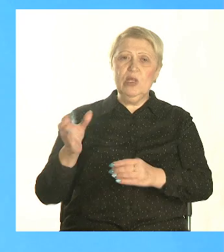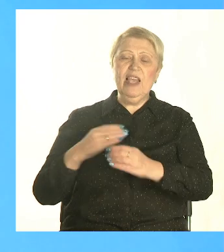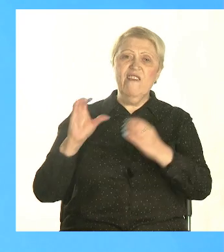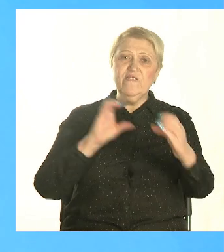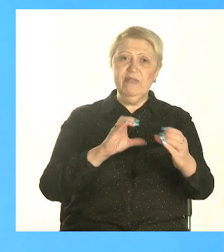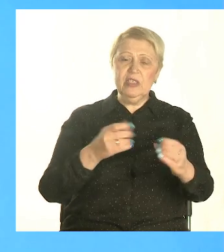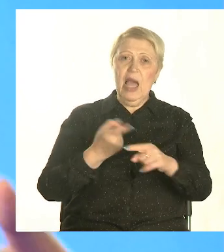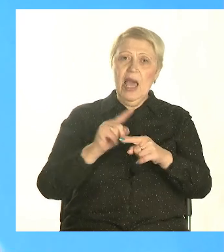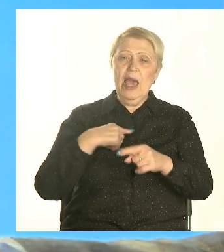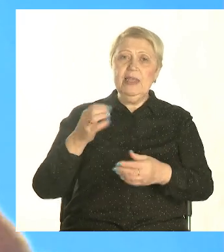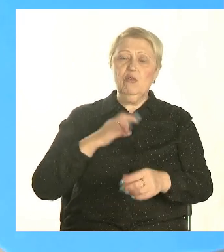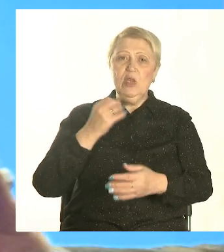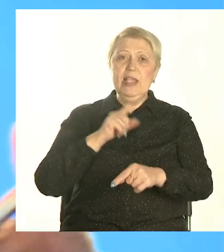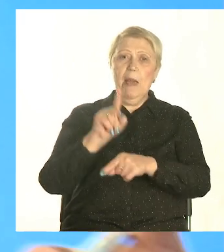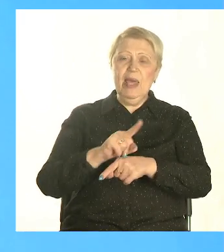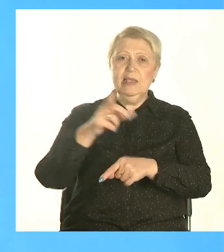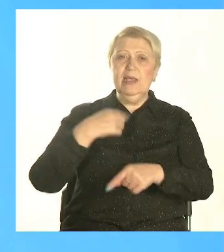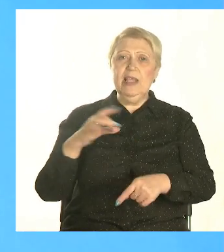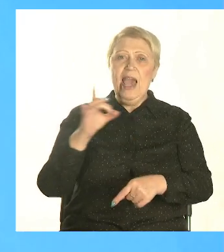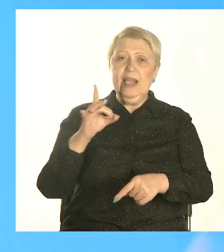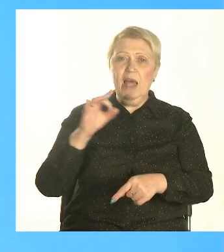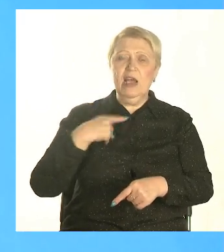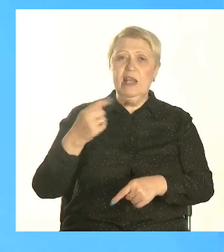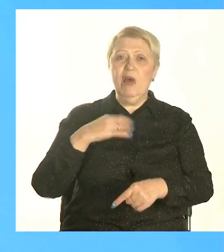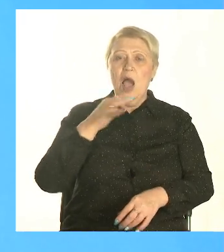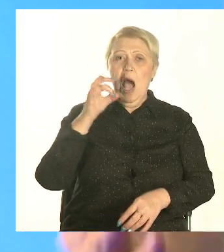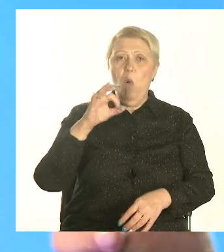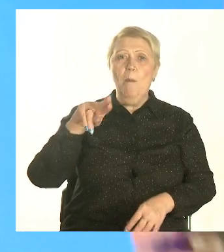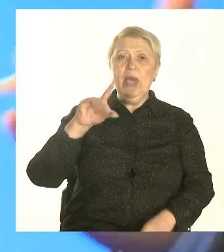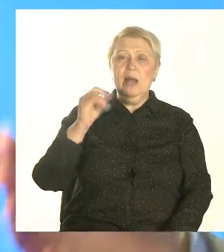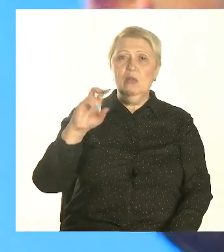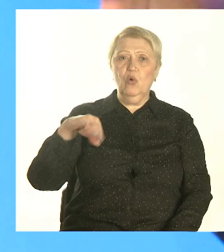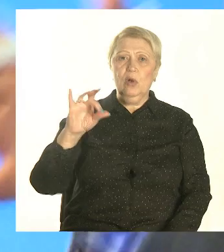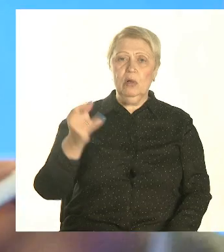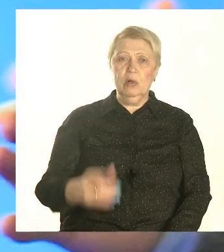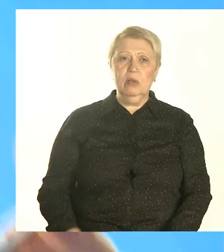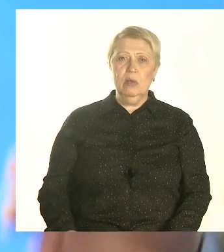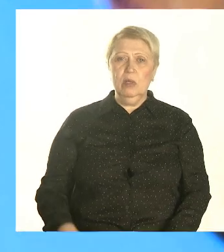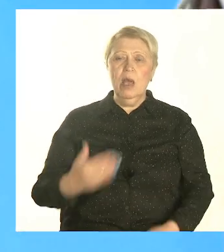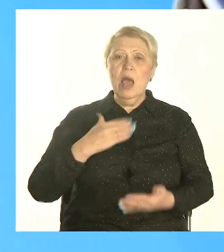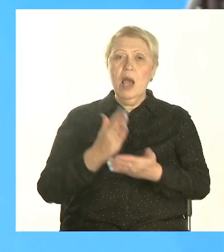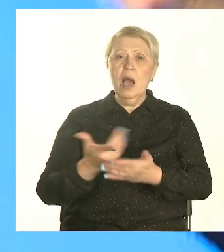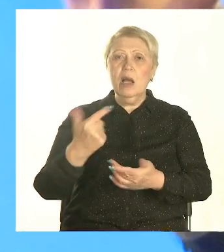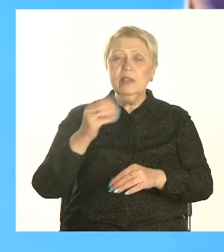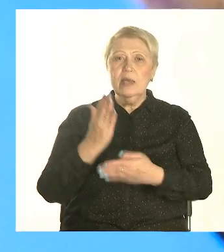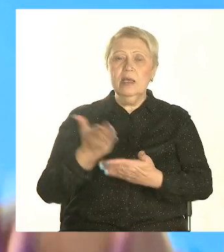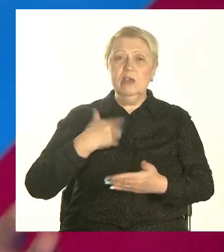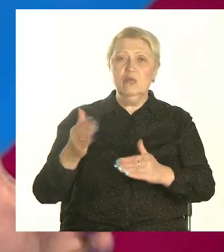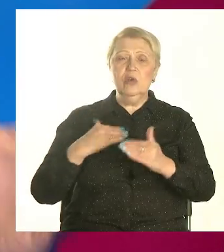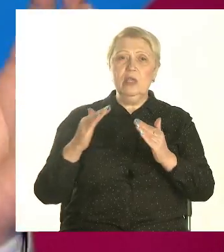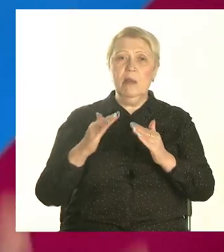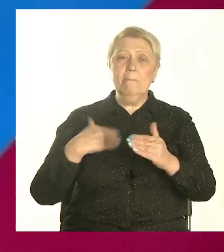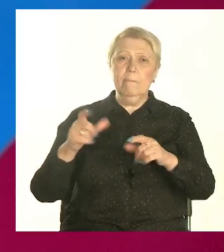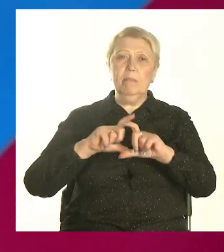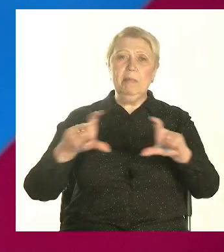обязанность регионального оператора. То есть вот из-под выехал бак, все забрали. Да. А непосредственно там, где помещение, где через вот эту